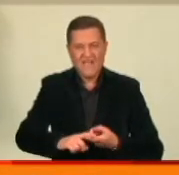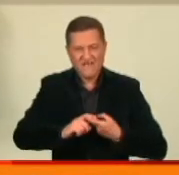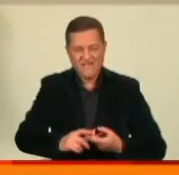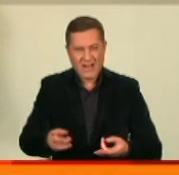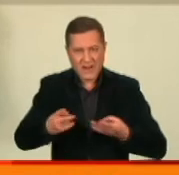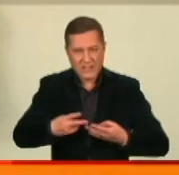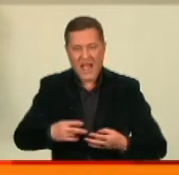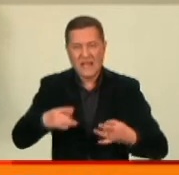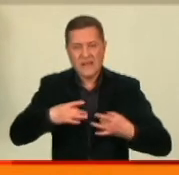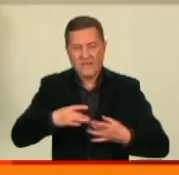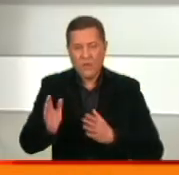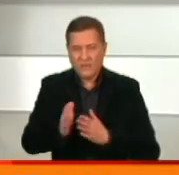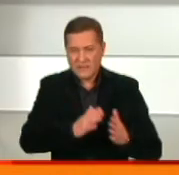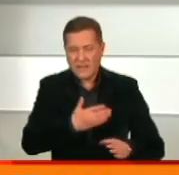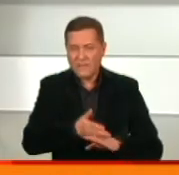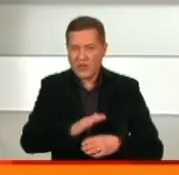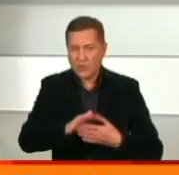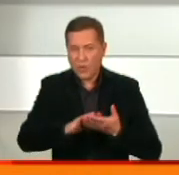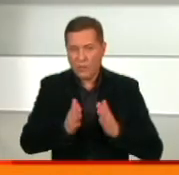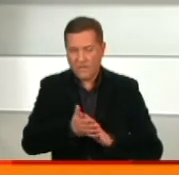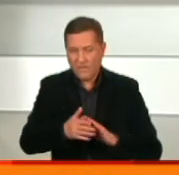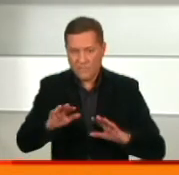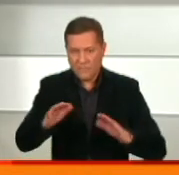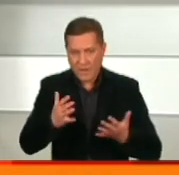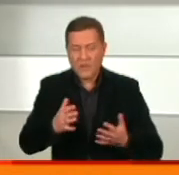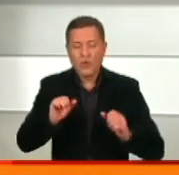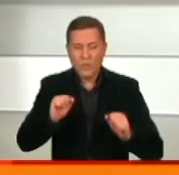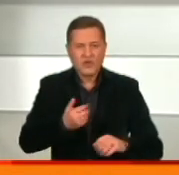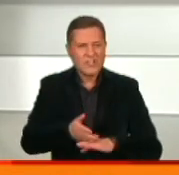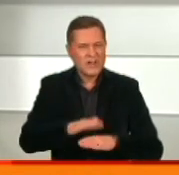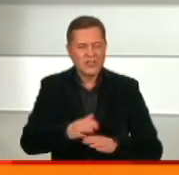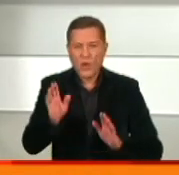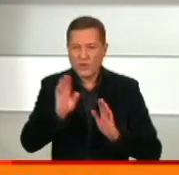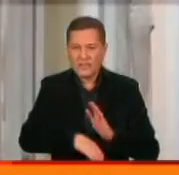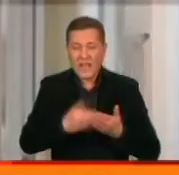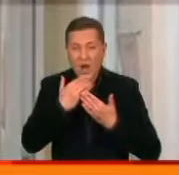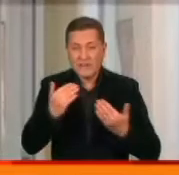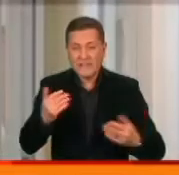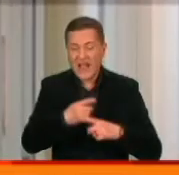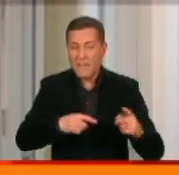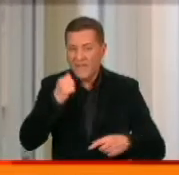систему. У випадку тяжкому може лишити по собі тяжкі ускладнення. За останні